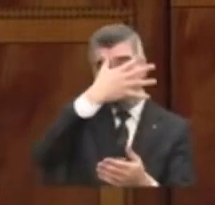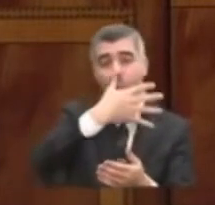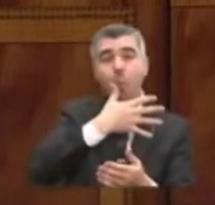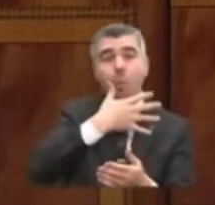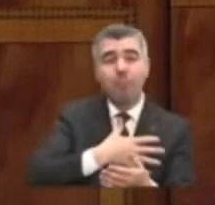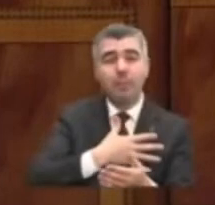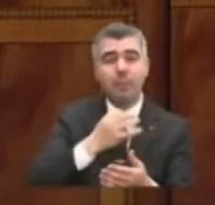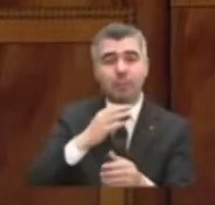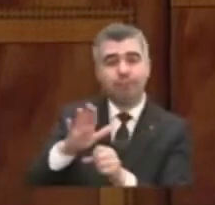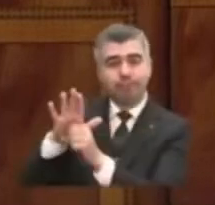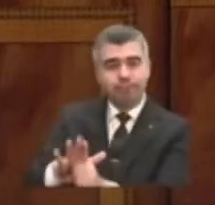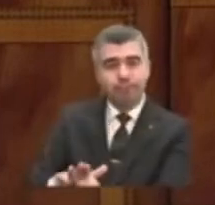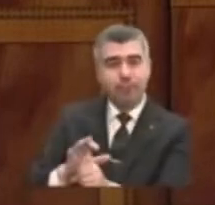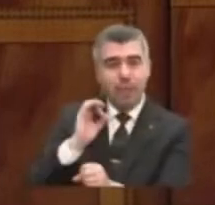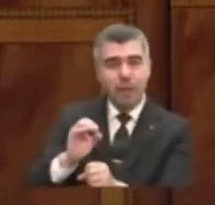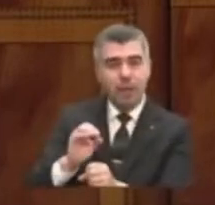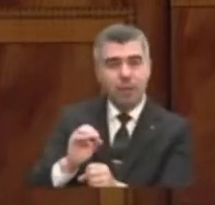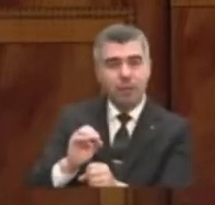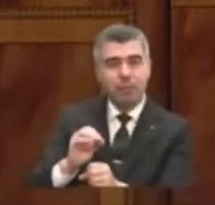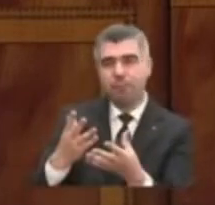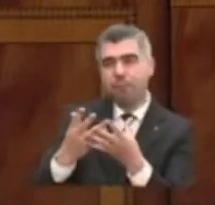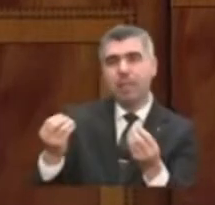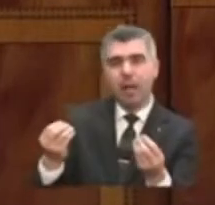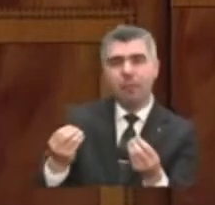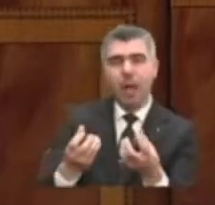وسلم انه حريه التعبير